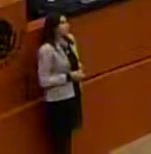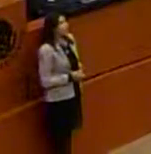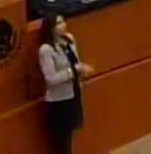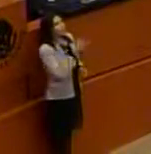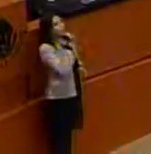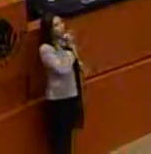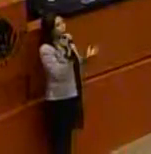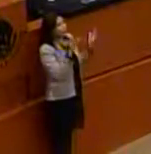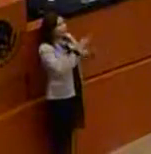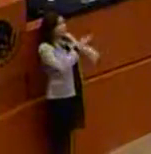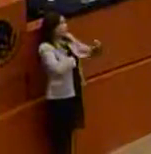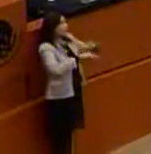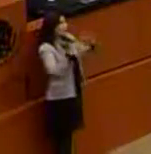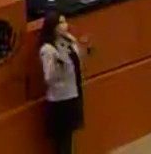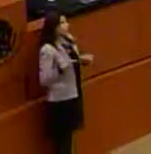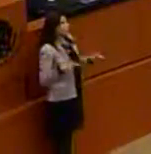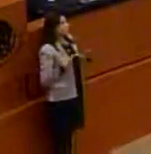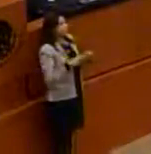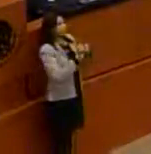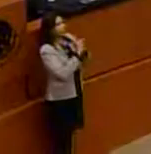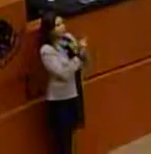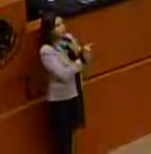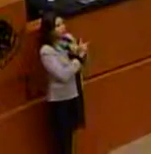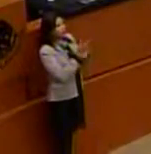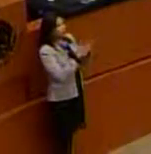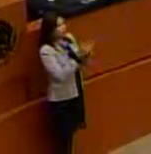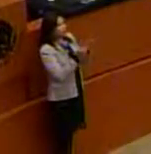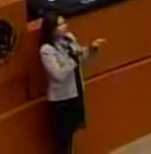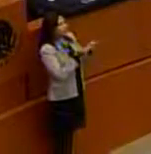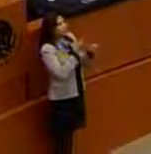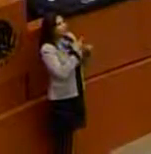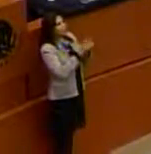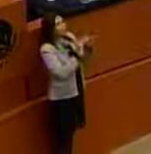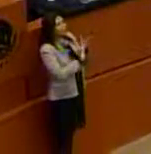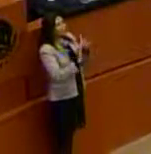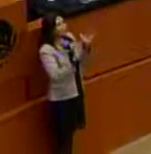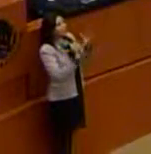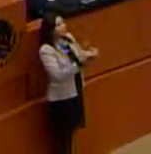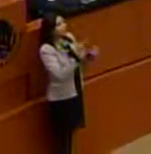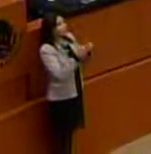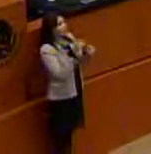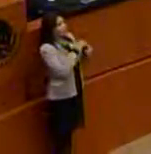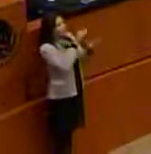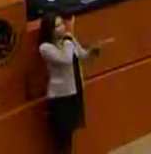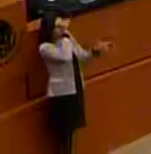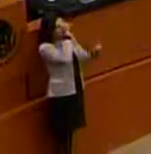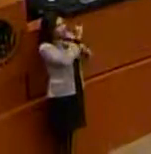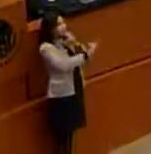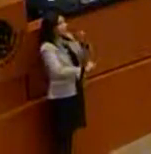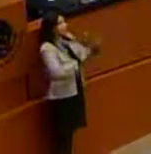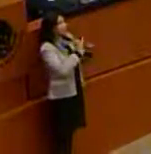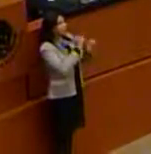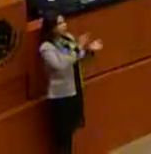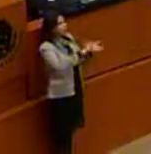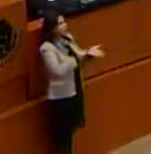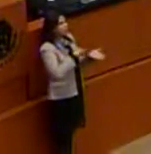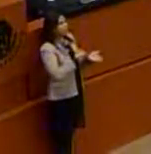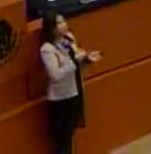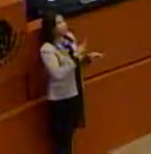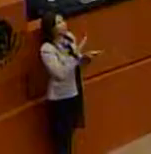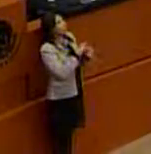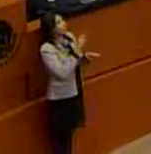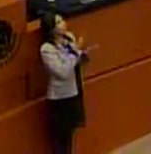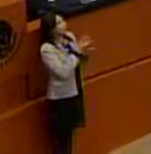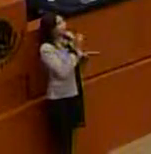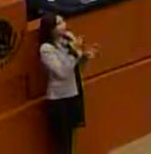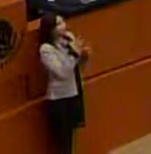tout le monde, le pays régule l'immigration au travers de ses lois d'établissement et de ses accords internationaux. Ces dispositifs fonctionnent très bien